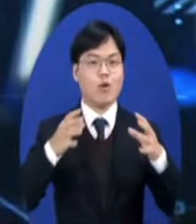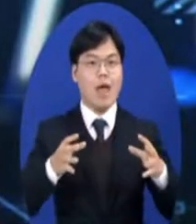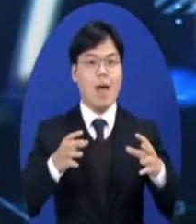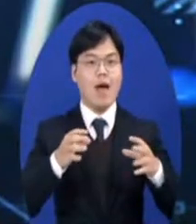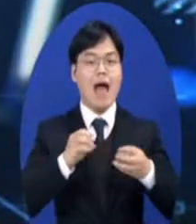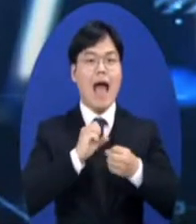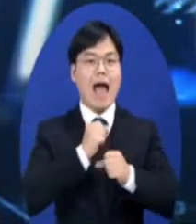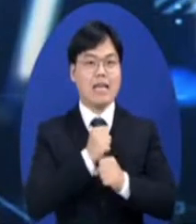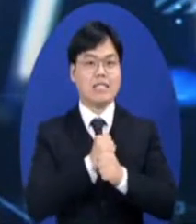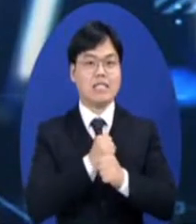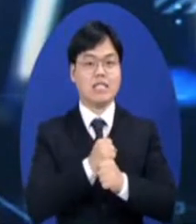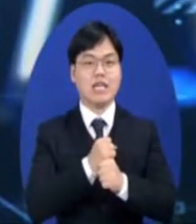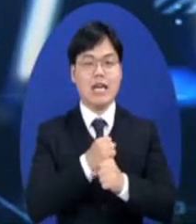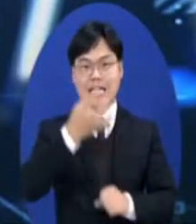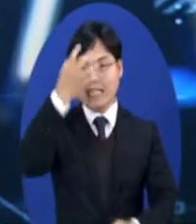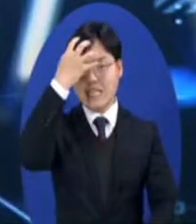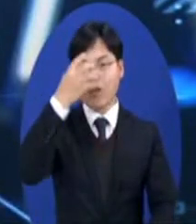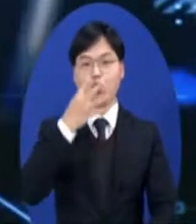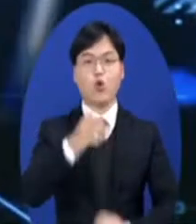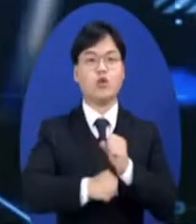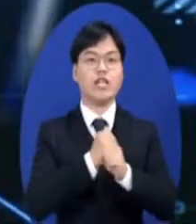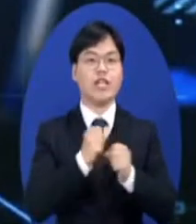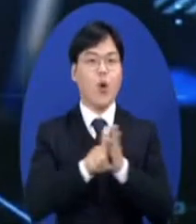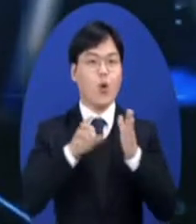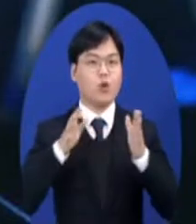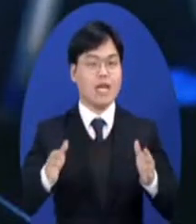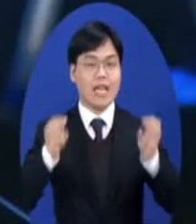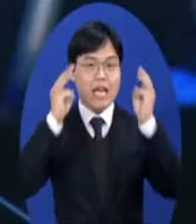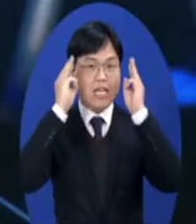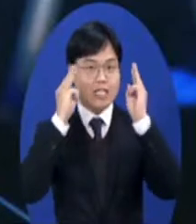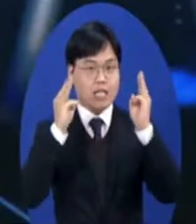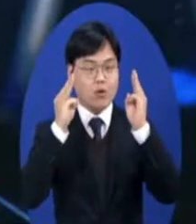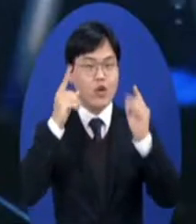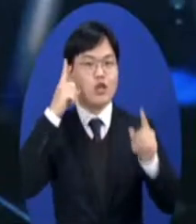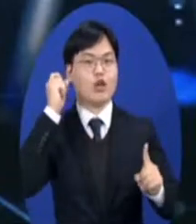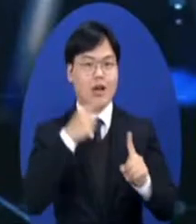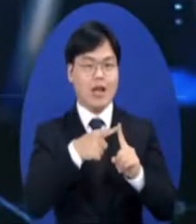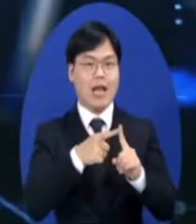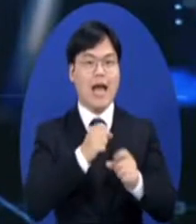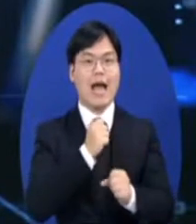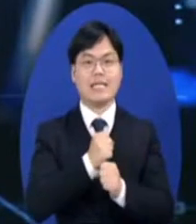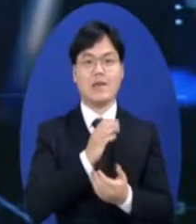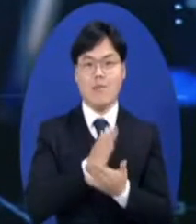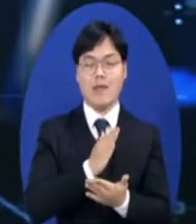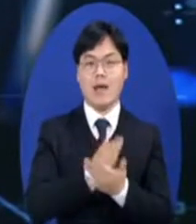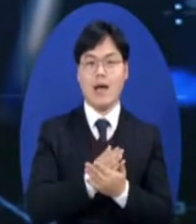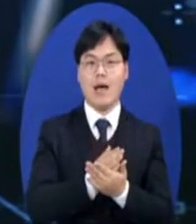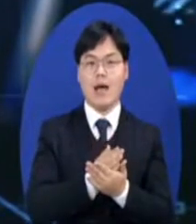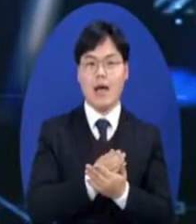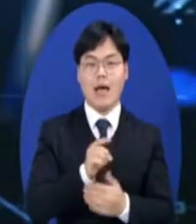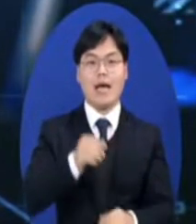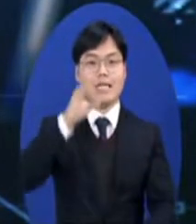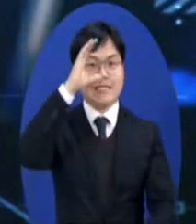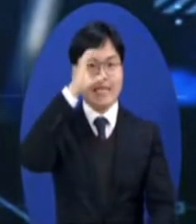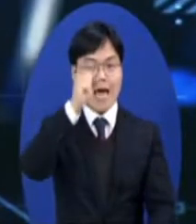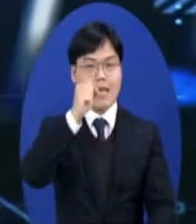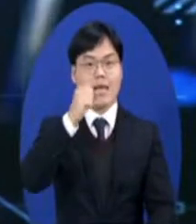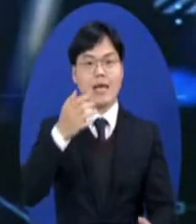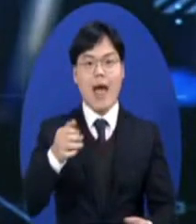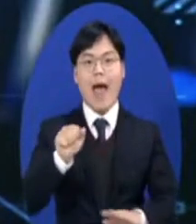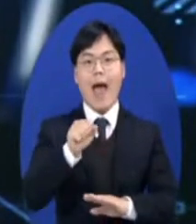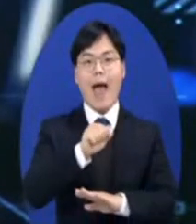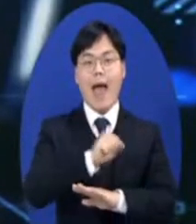бүтээн байгуулалтуудыг засгийн газар энэ 4 жилийн хугацаанд шийдвэрлэж, үр дүн төрхээр зорж ажиллаж байна. Тиймээс энэ чиглэлд холбогдох сайд